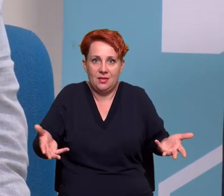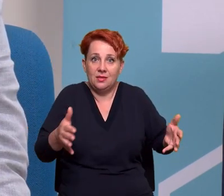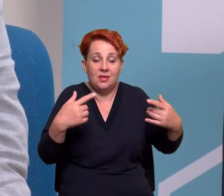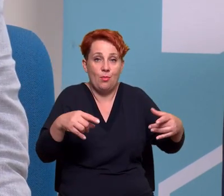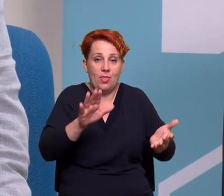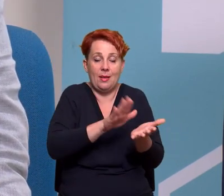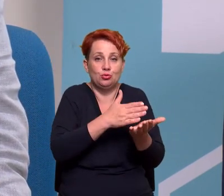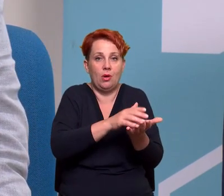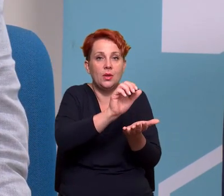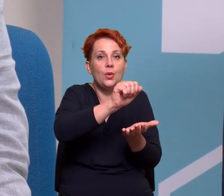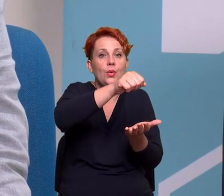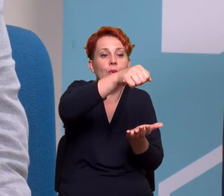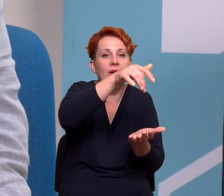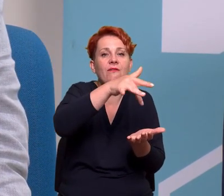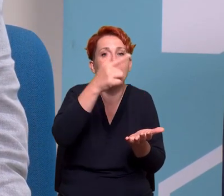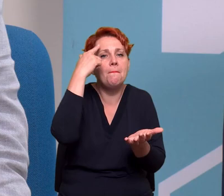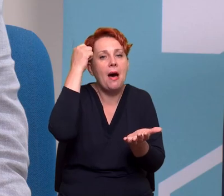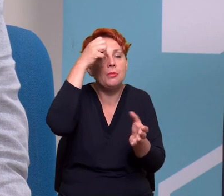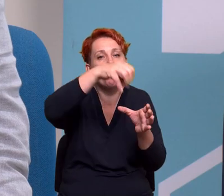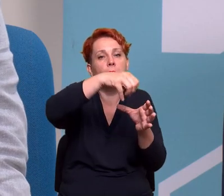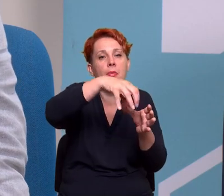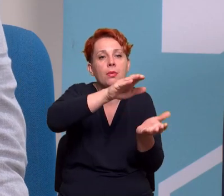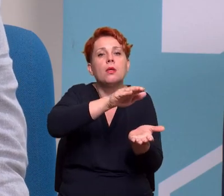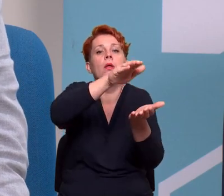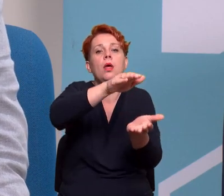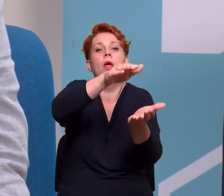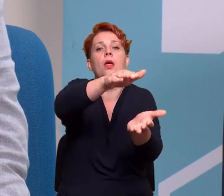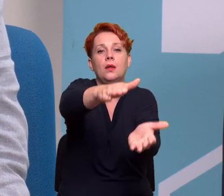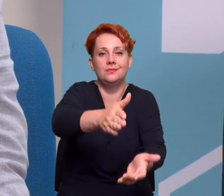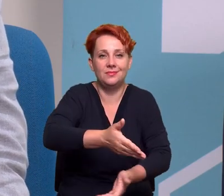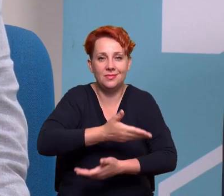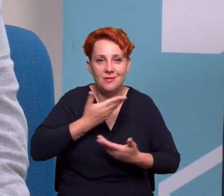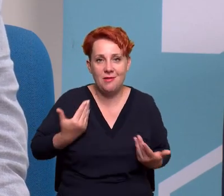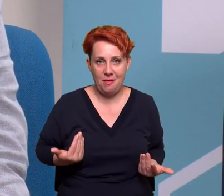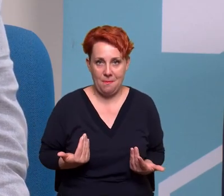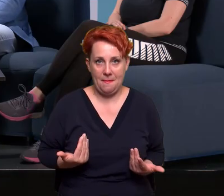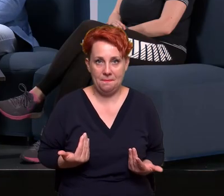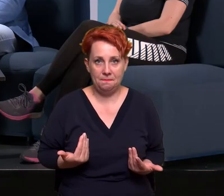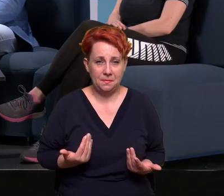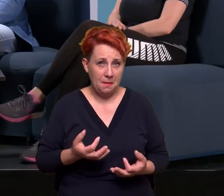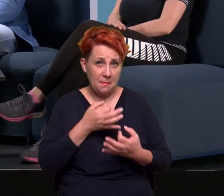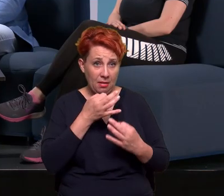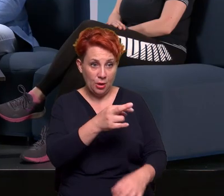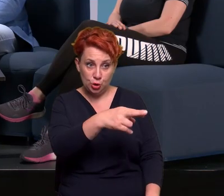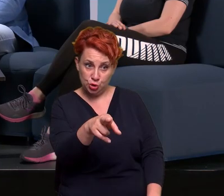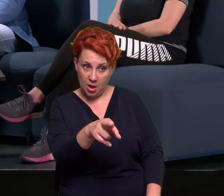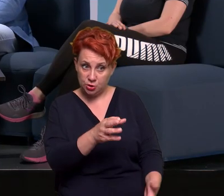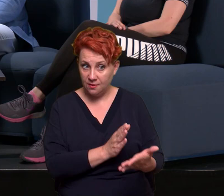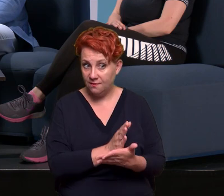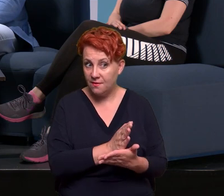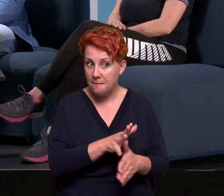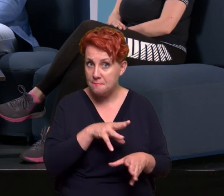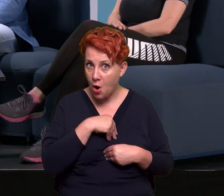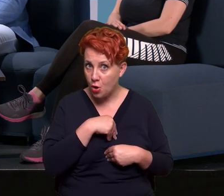szkatułkami na pamięć. Ale ja chciałam zapytać państwa, czy rzeczom można wierzyć? Dlatego, że